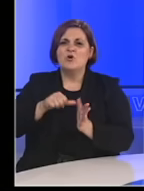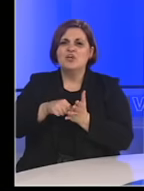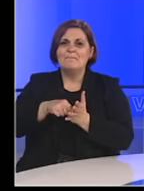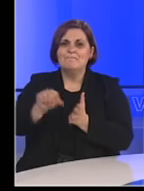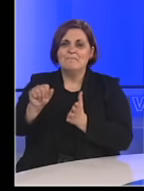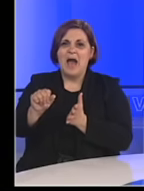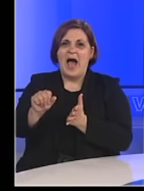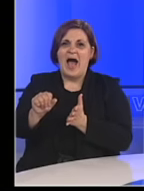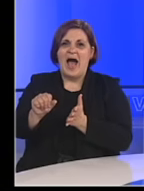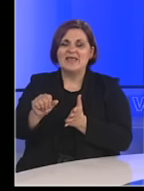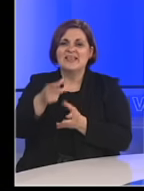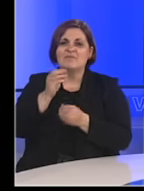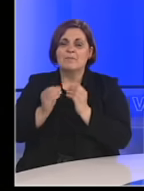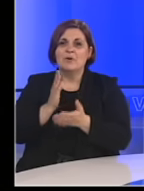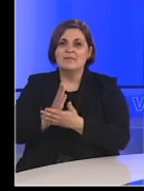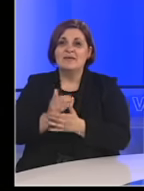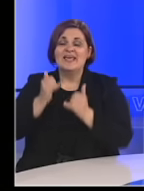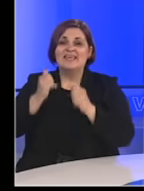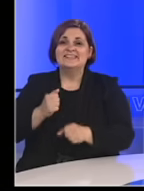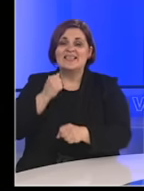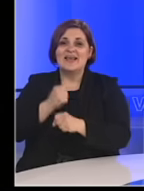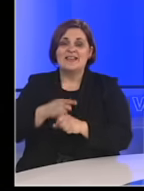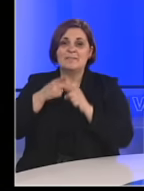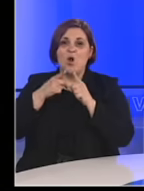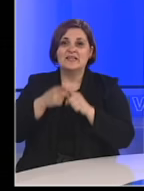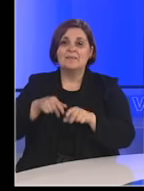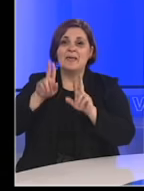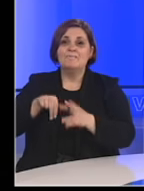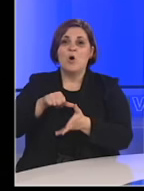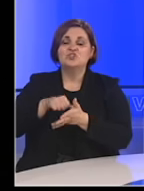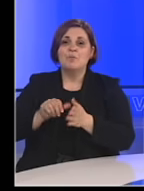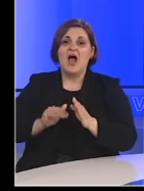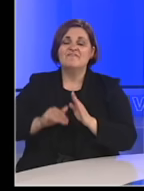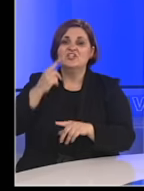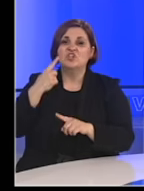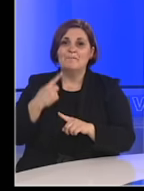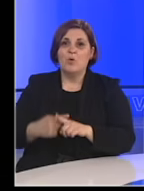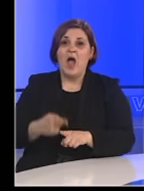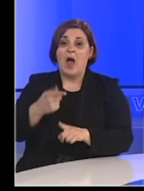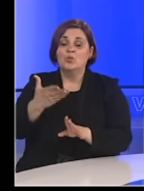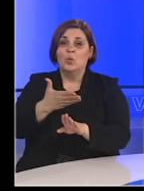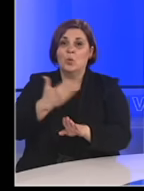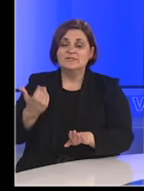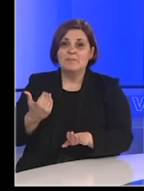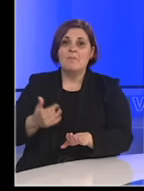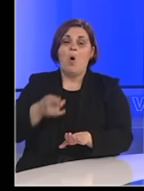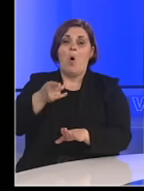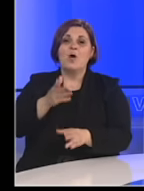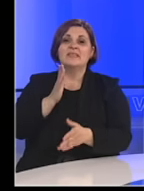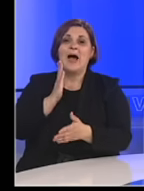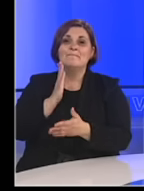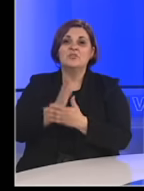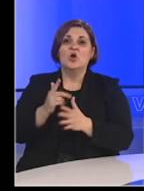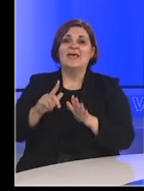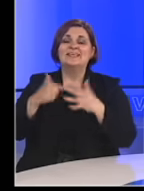platiti, takav je program bio, sada radimo na tome da možemo platiti više puta i ako to uspijemo, onda bi to bilo sedmica